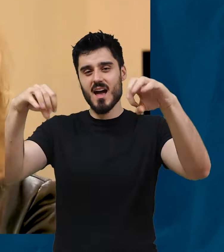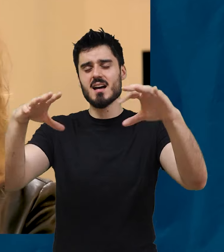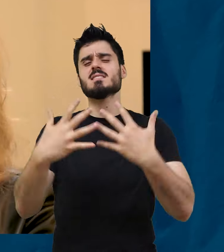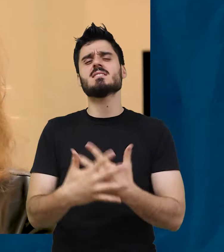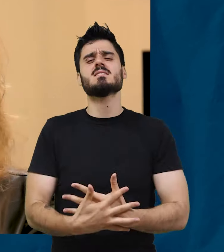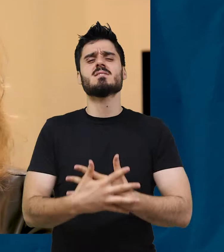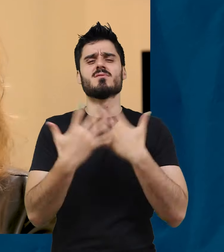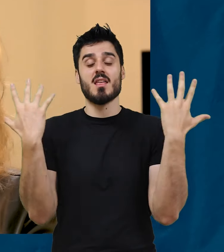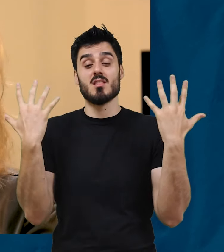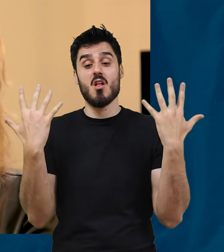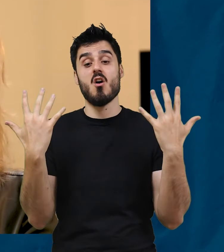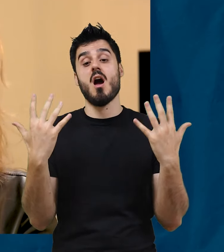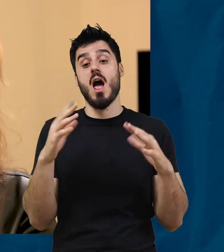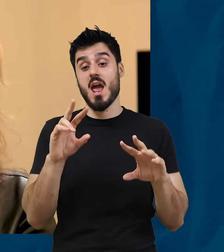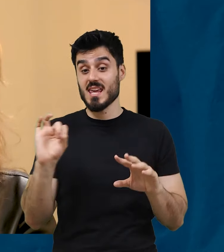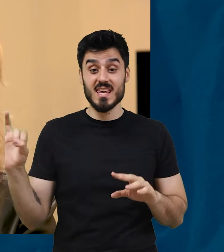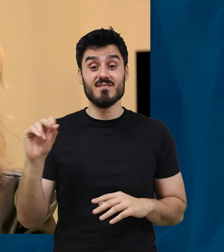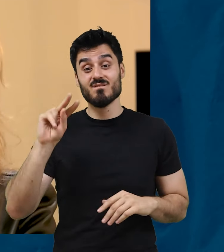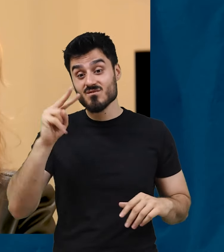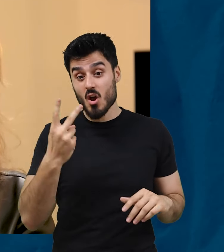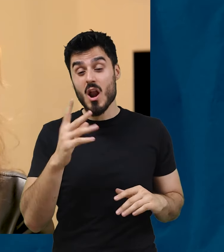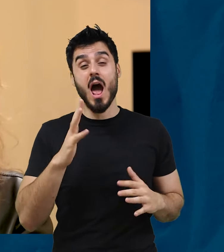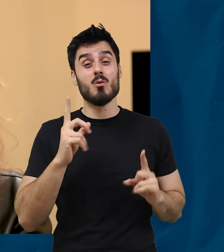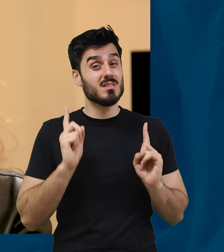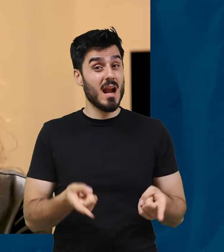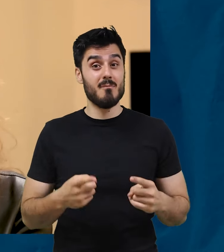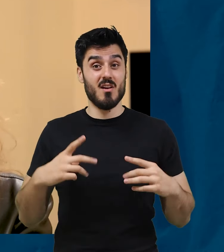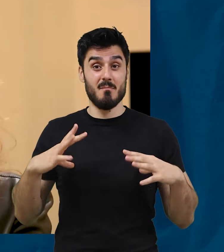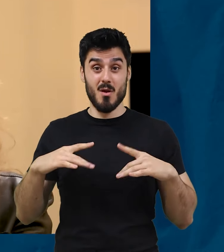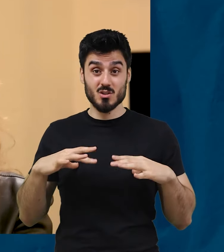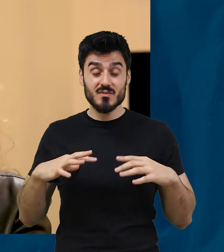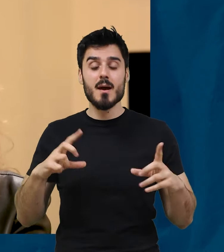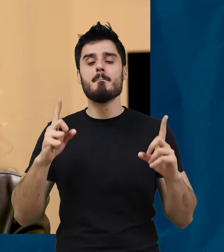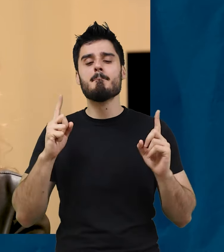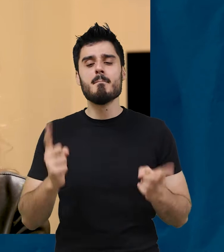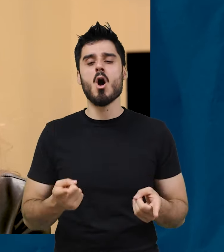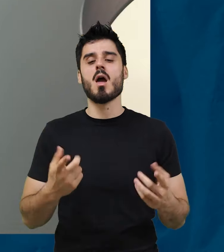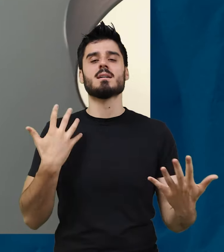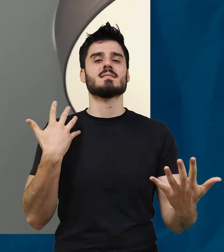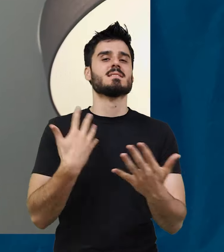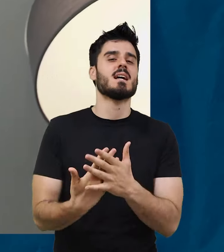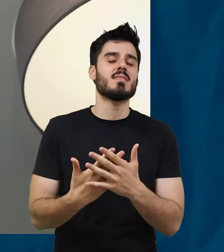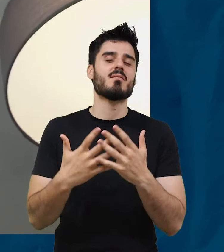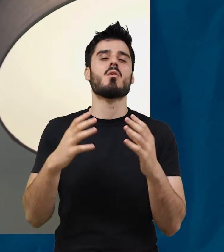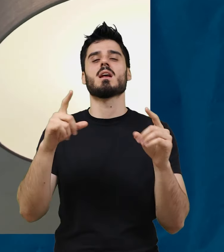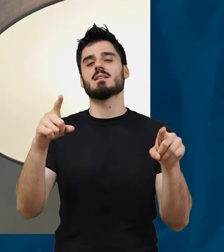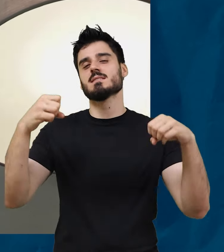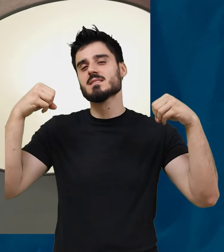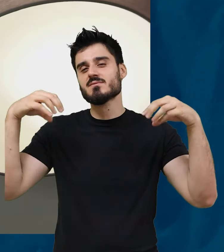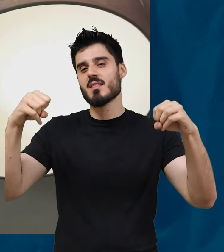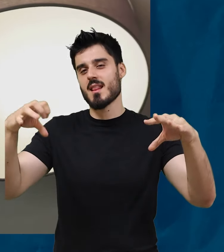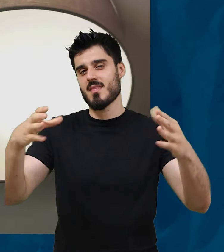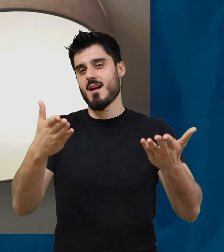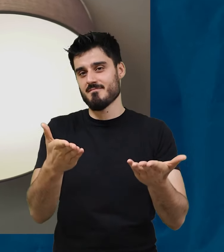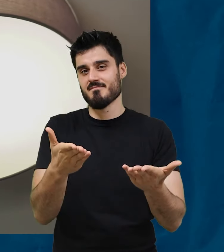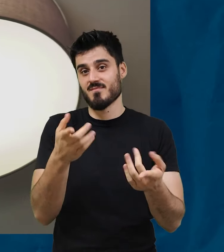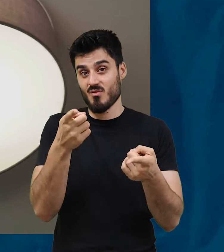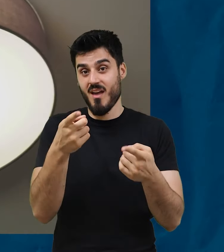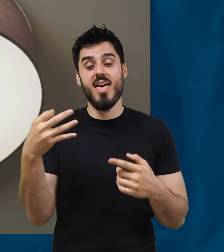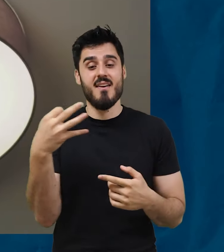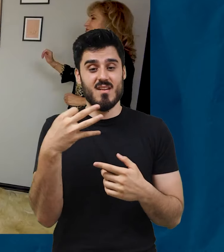ми е светло първо на душата и второ, когато трябва да почивам, да мога да затворя светлината, а там е постигнат